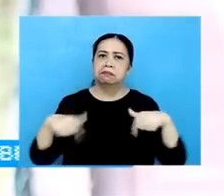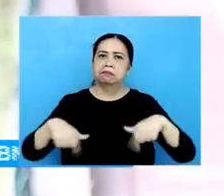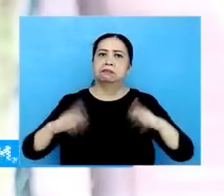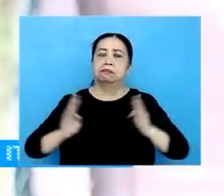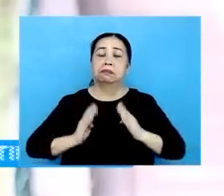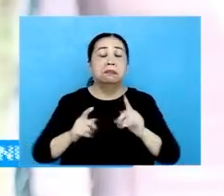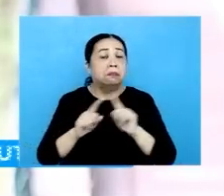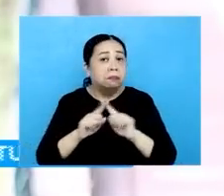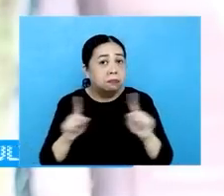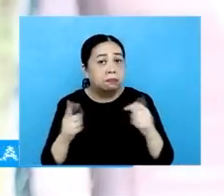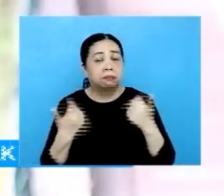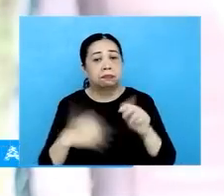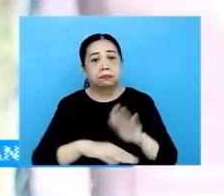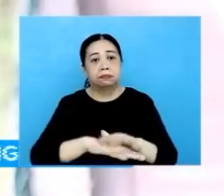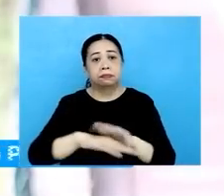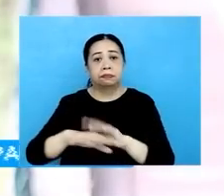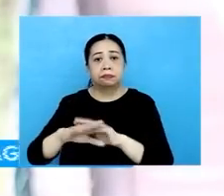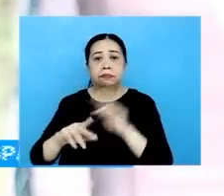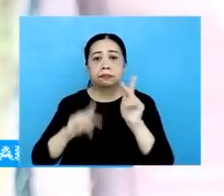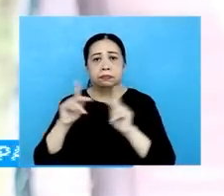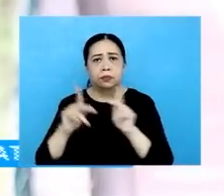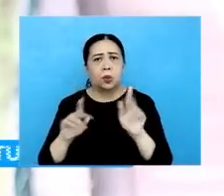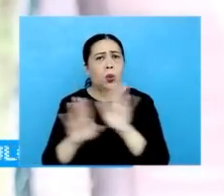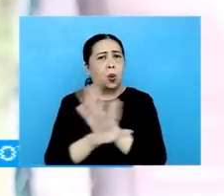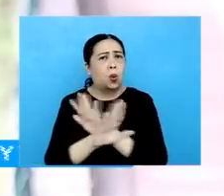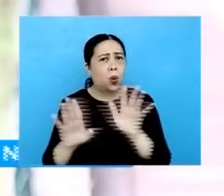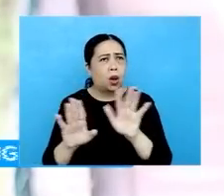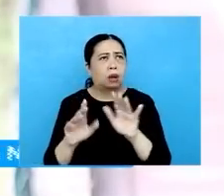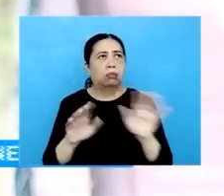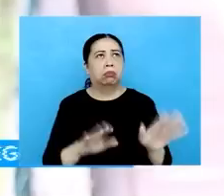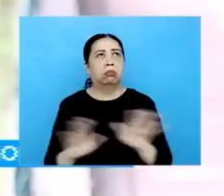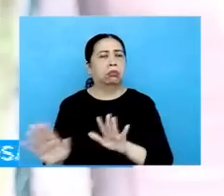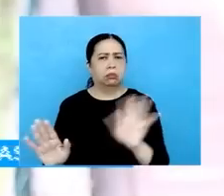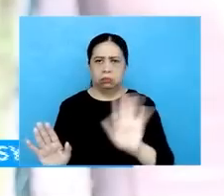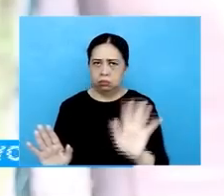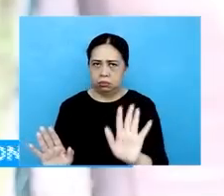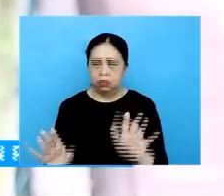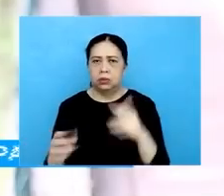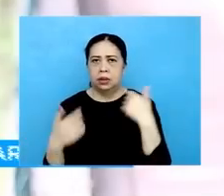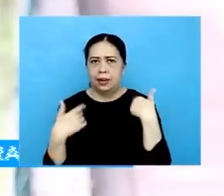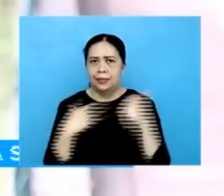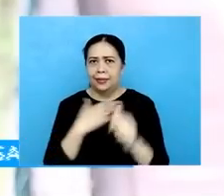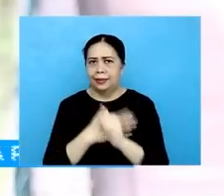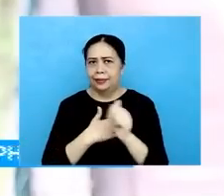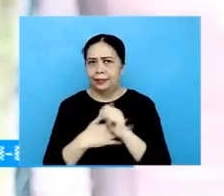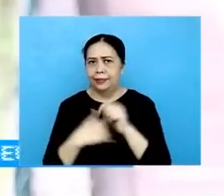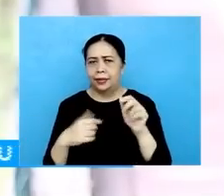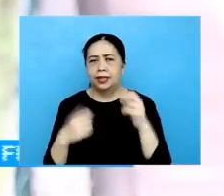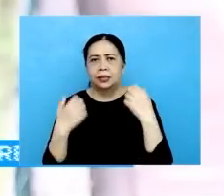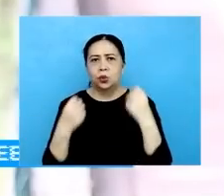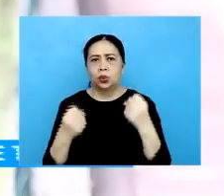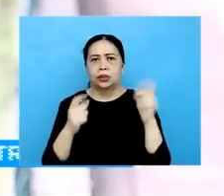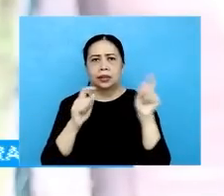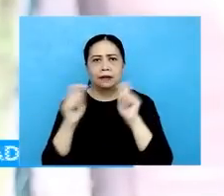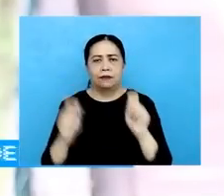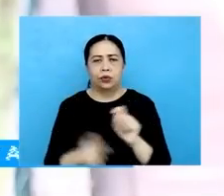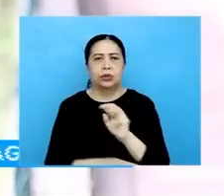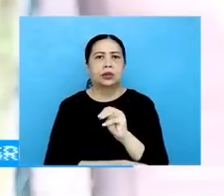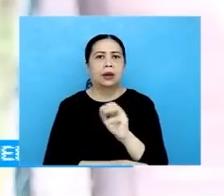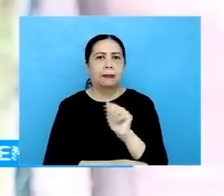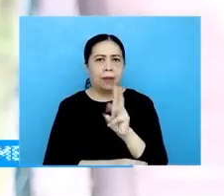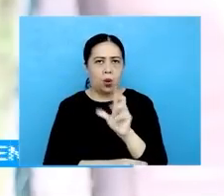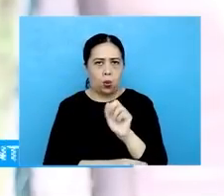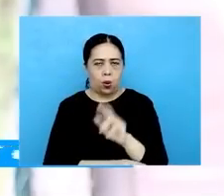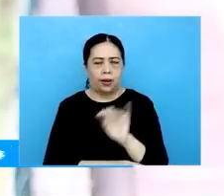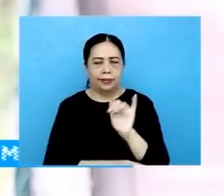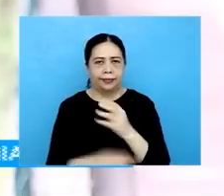Gayunpaman, pinaalalahanan ng mga residente na huwag pakampante ano, dito nga sa banta ni Super Typhoon Mawar. Yan munang latest mula